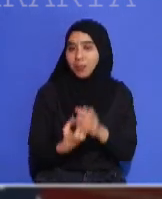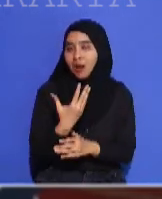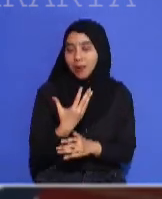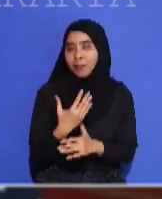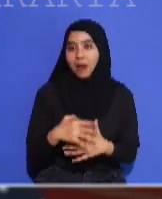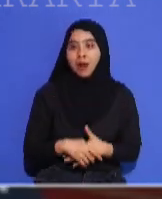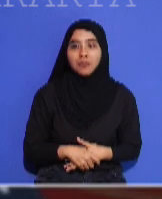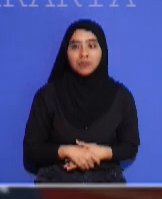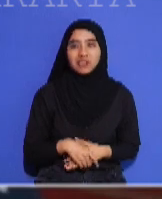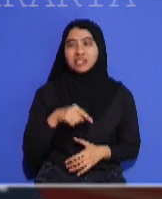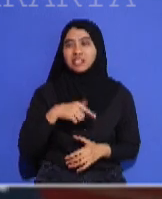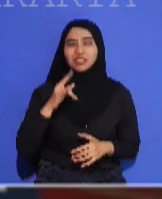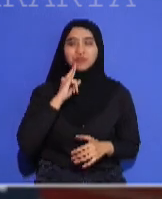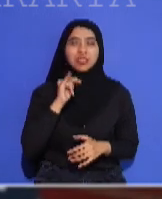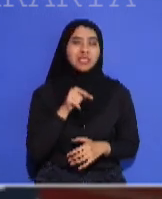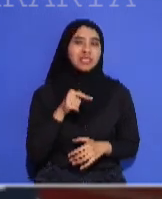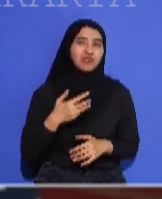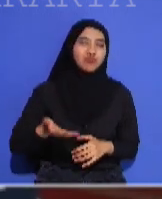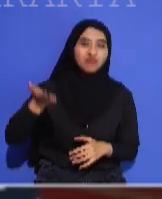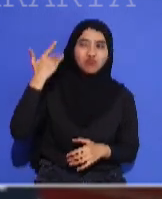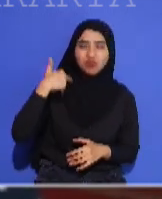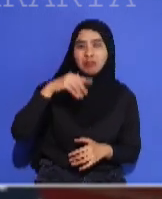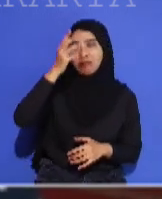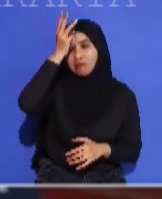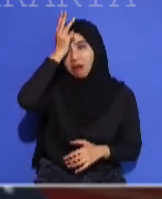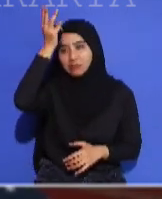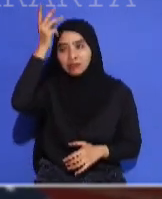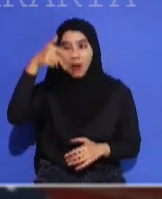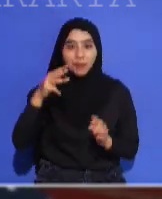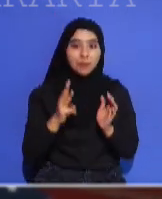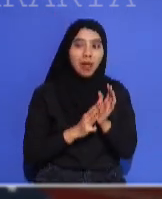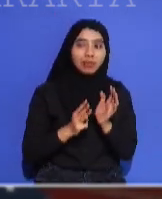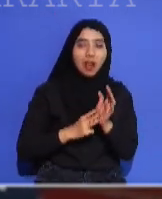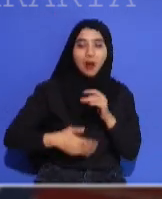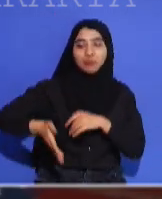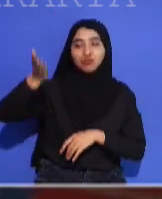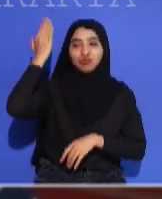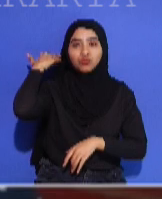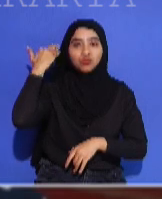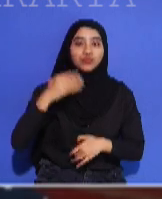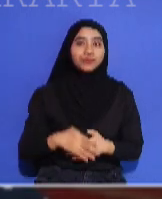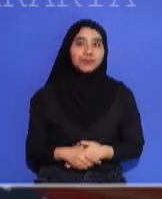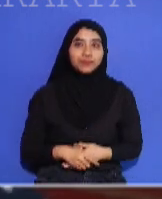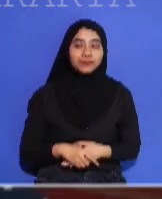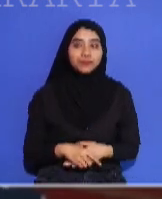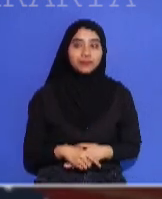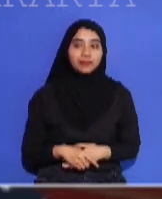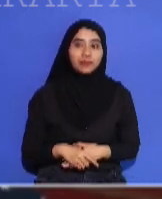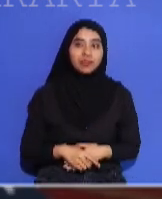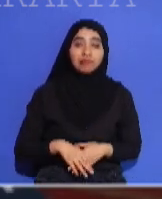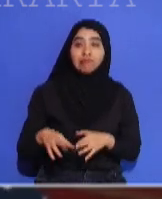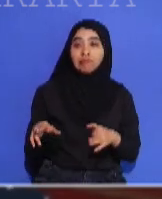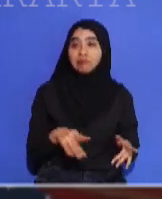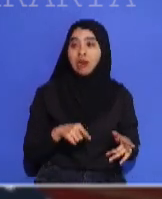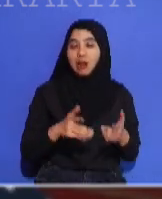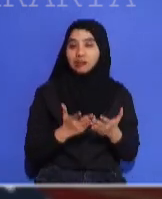Mataram dahulu itu se nanti akan kita buat rencana menjadi satu ekosistem satu ekosistem